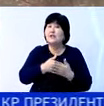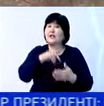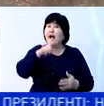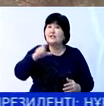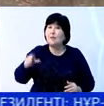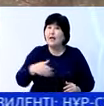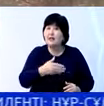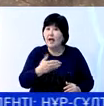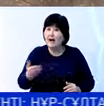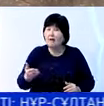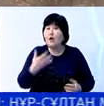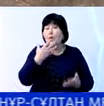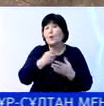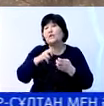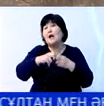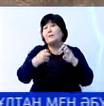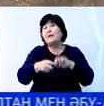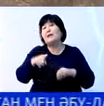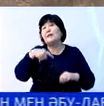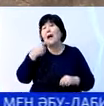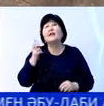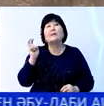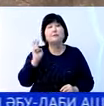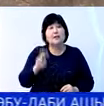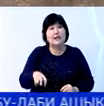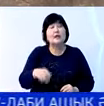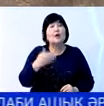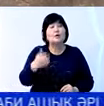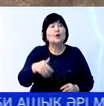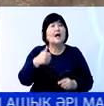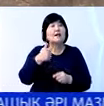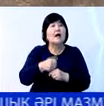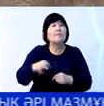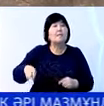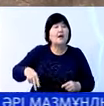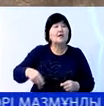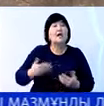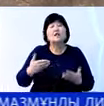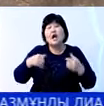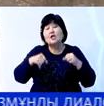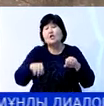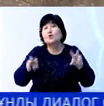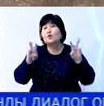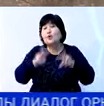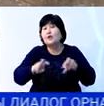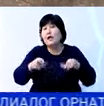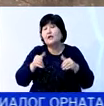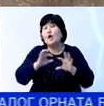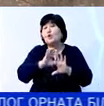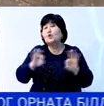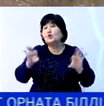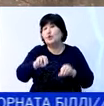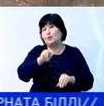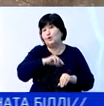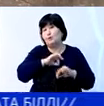өздерінің проблемаларын айтып келді. Солардың осы жердегі басшыларыменен шешу жолдарын қарастырып, түсіндірме